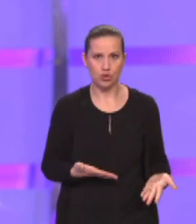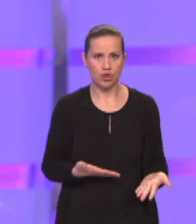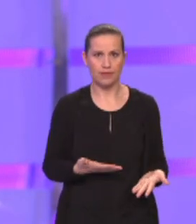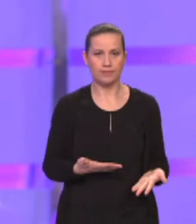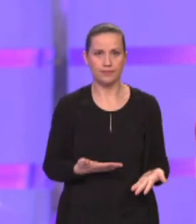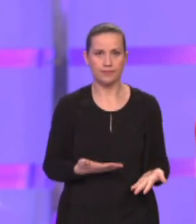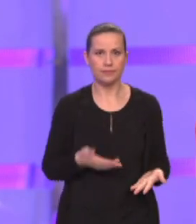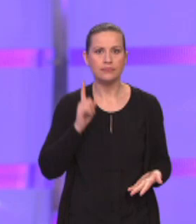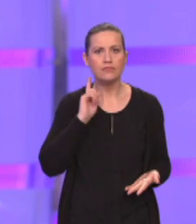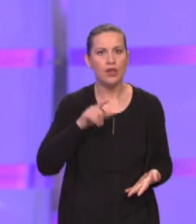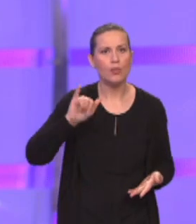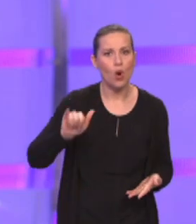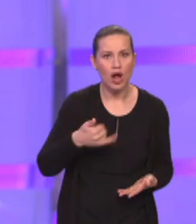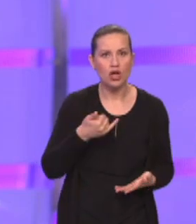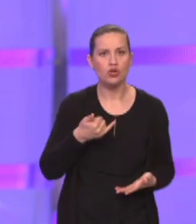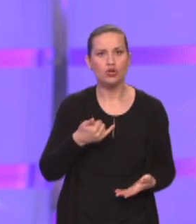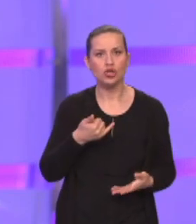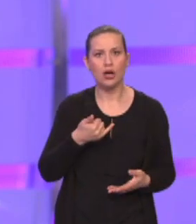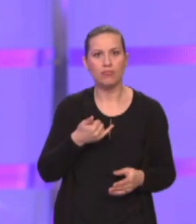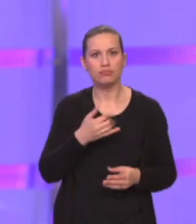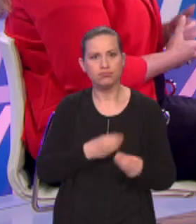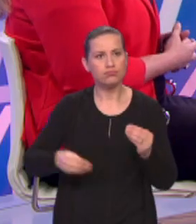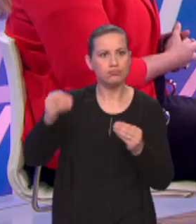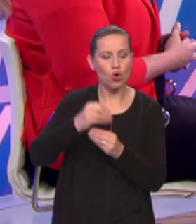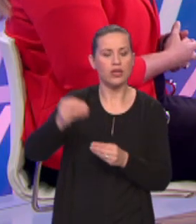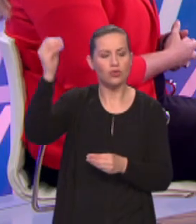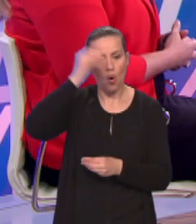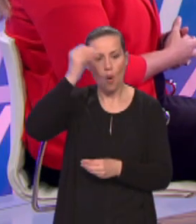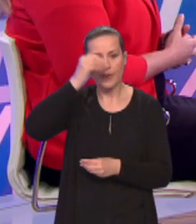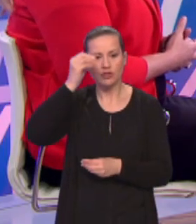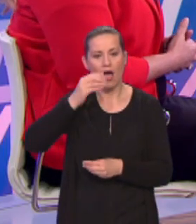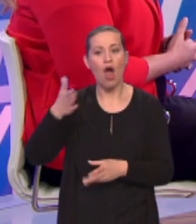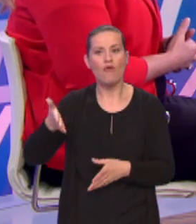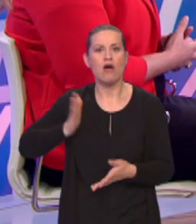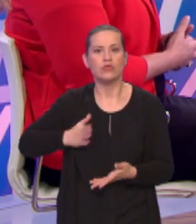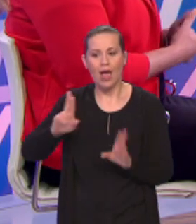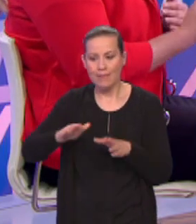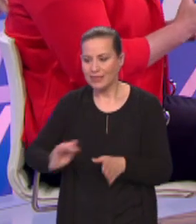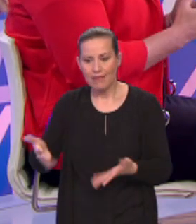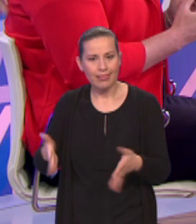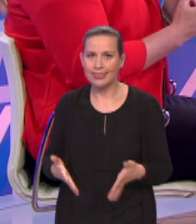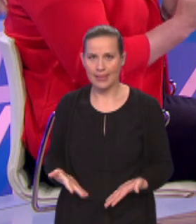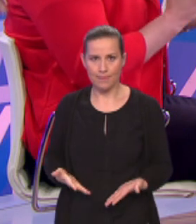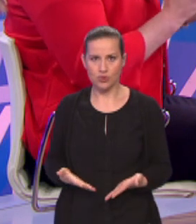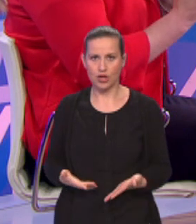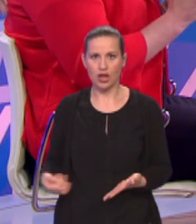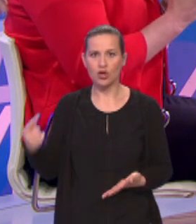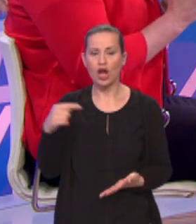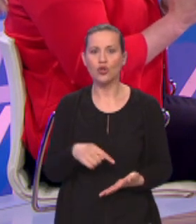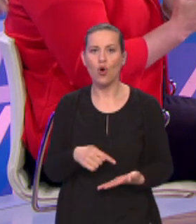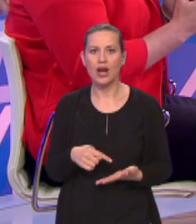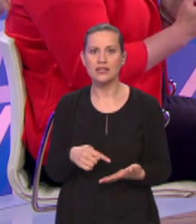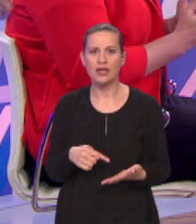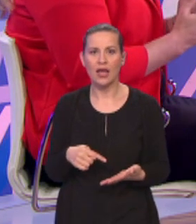moraju još se nadoškolavati. Recimo, gospođa koja ima dijete, ona ne može. Ona ne može i onda dolazi do tog